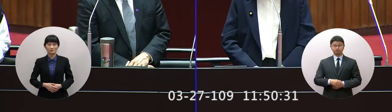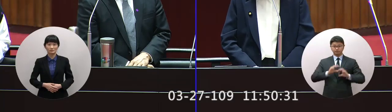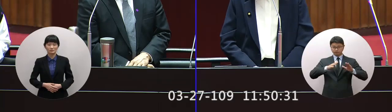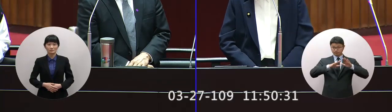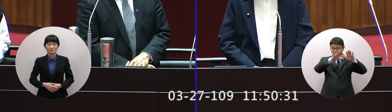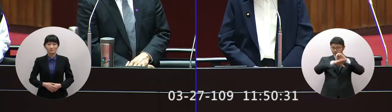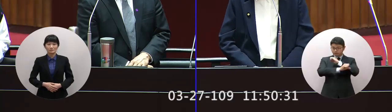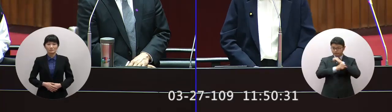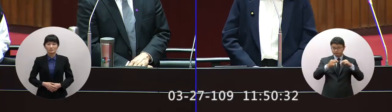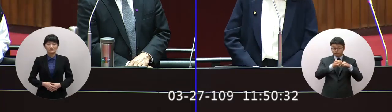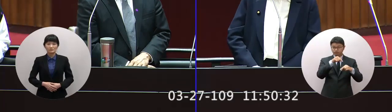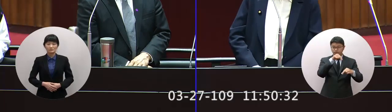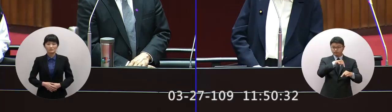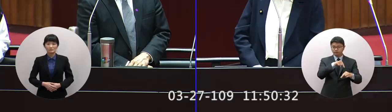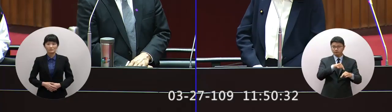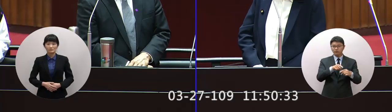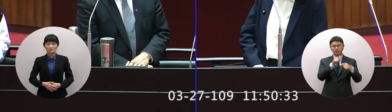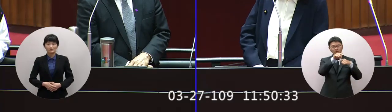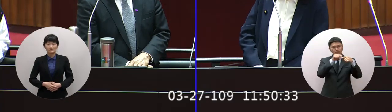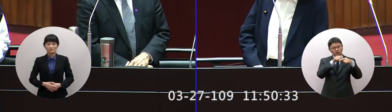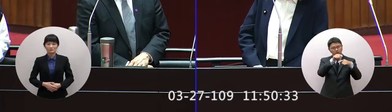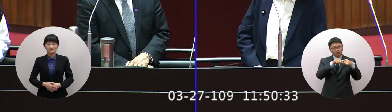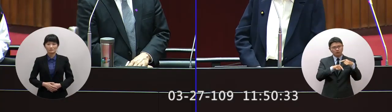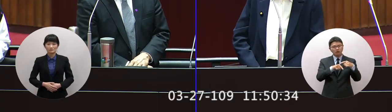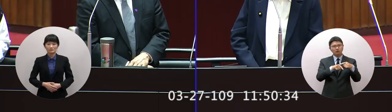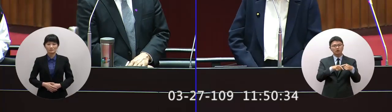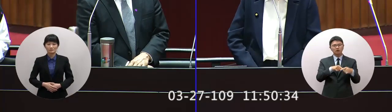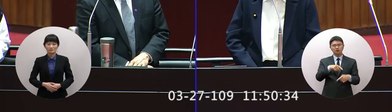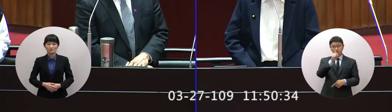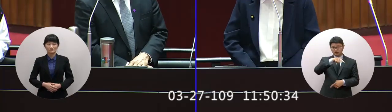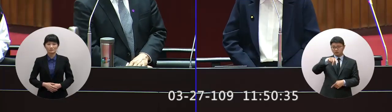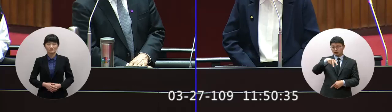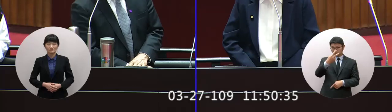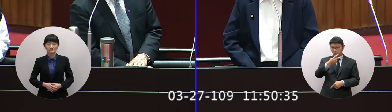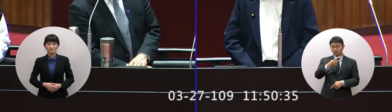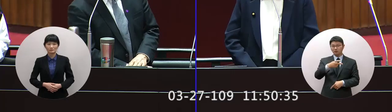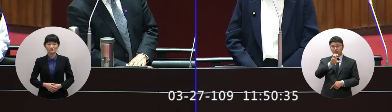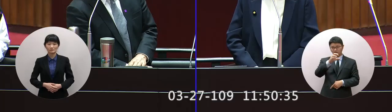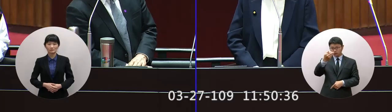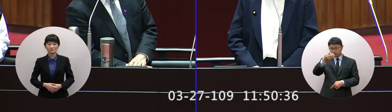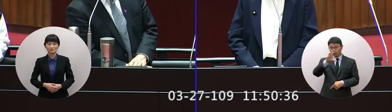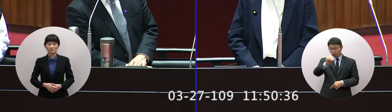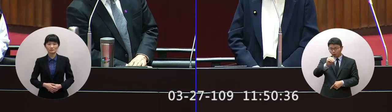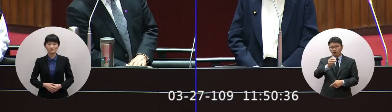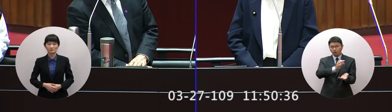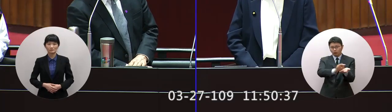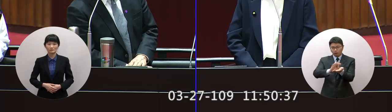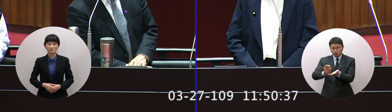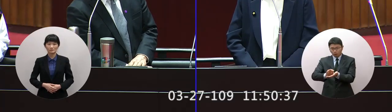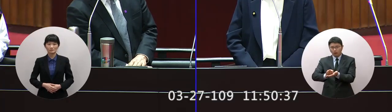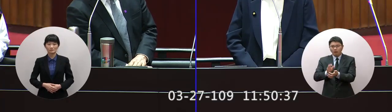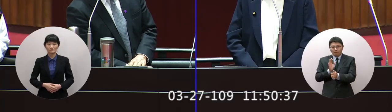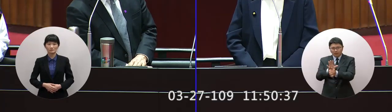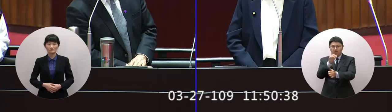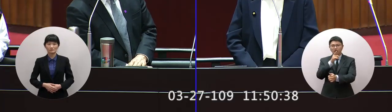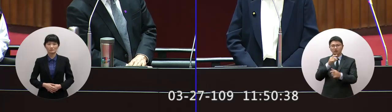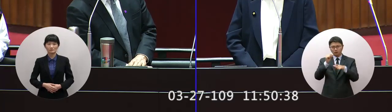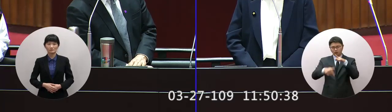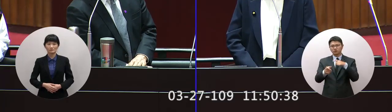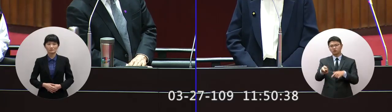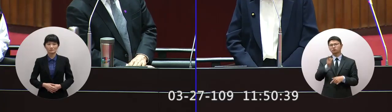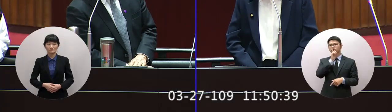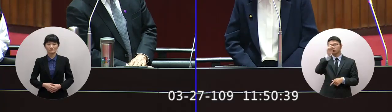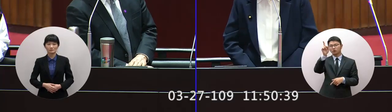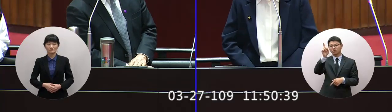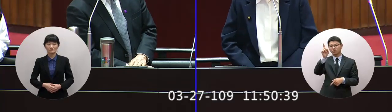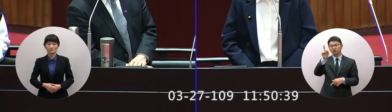金，它必须它平均是花了1289万来资助一家新创公司的成